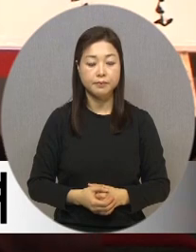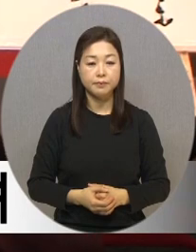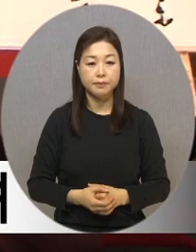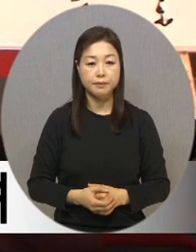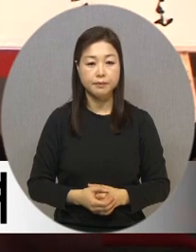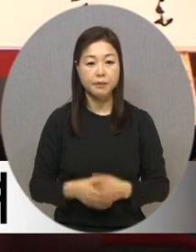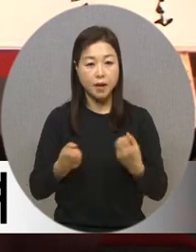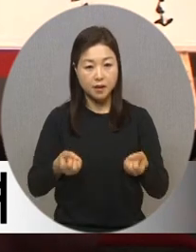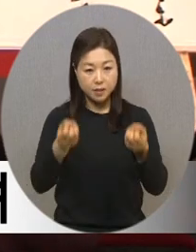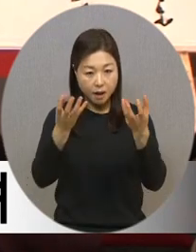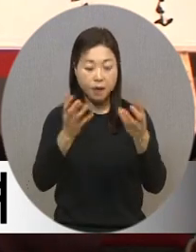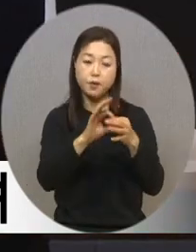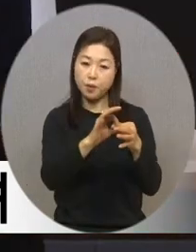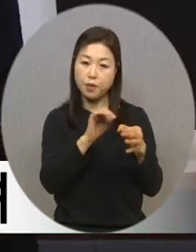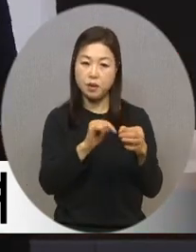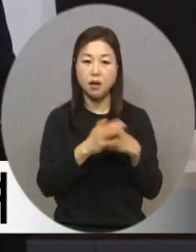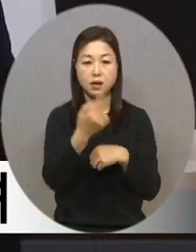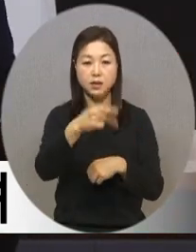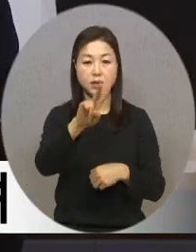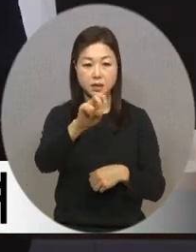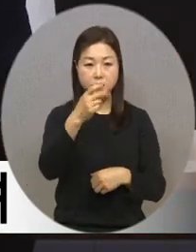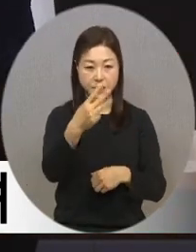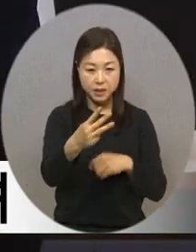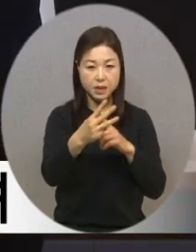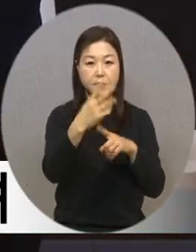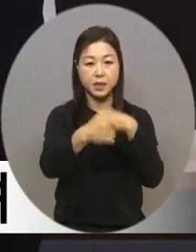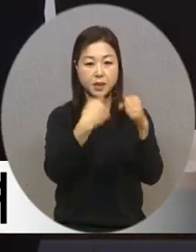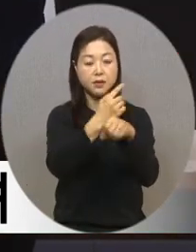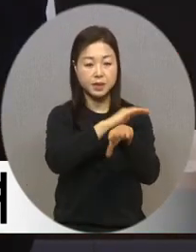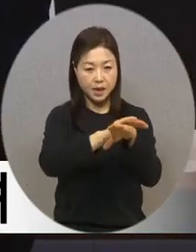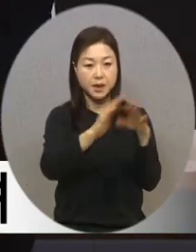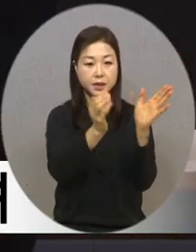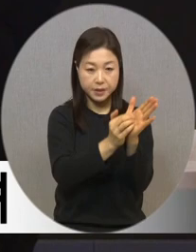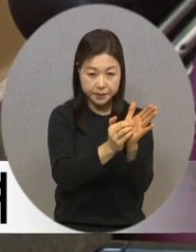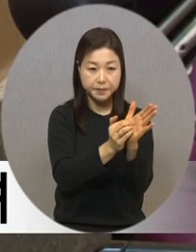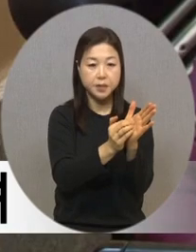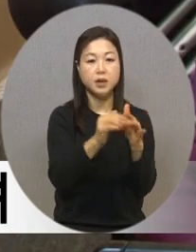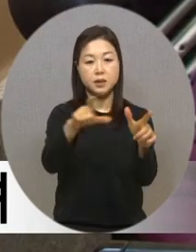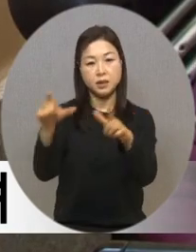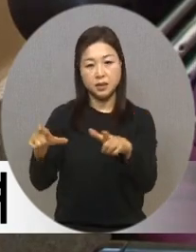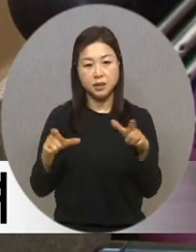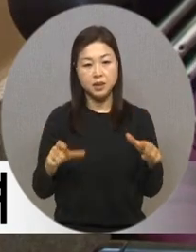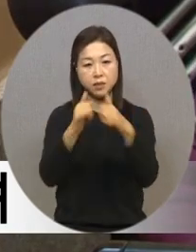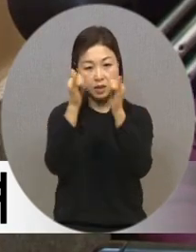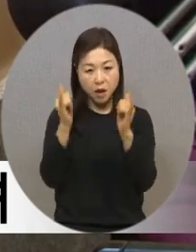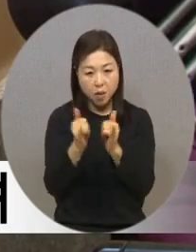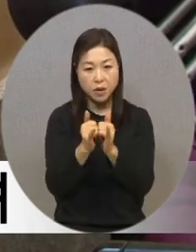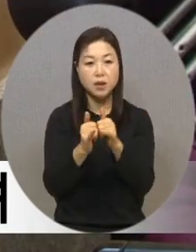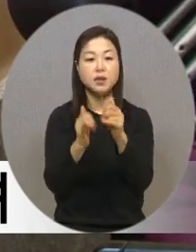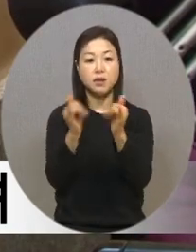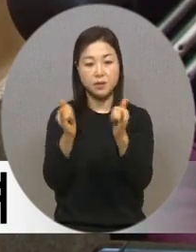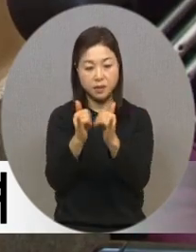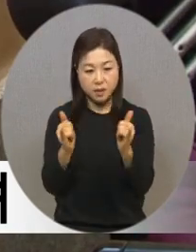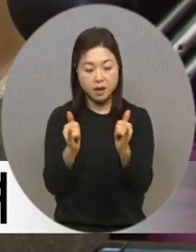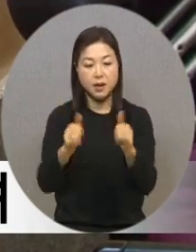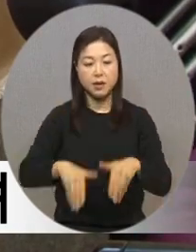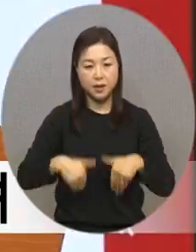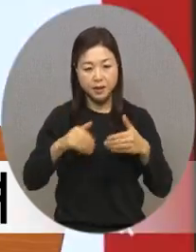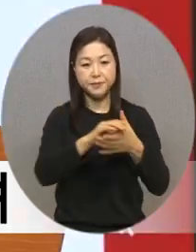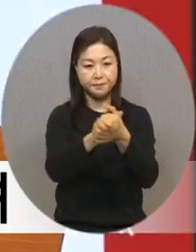본 행사를 통해 2023년 한 해를 마무리하면서 지역사회 이웃들과 함께 온정을